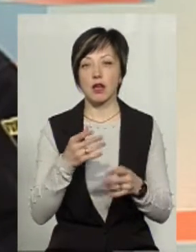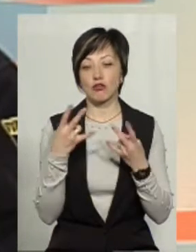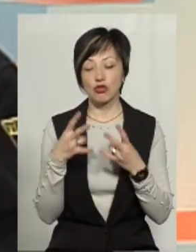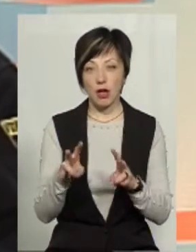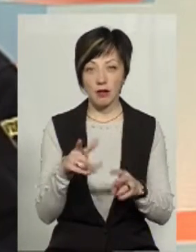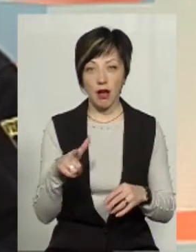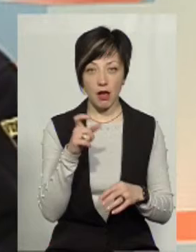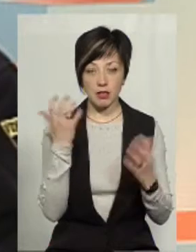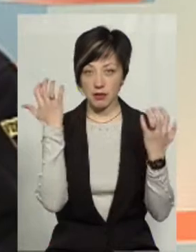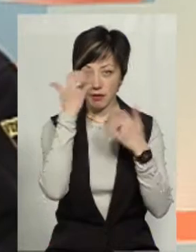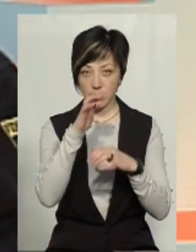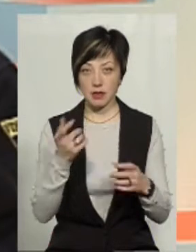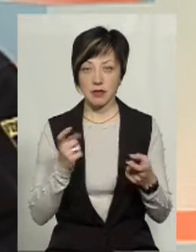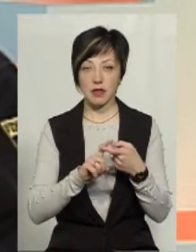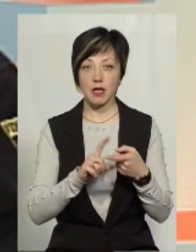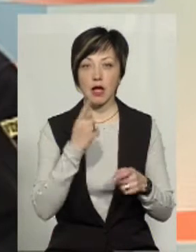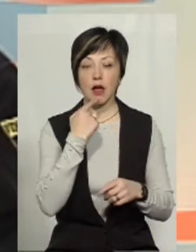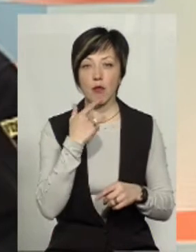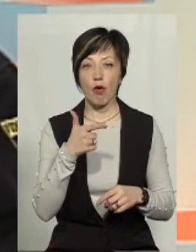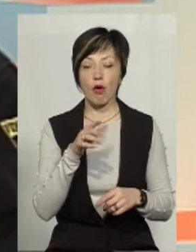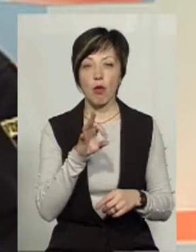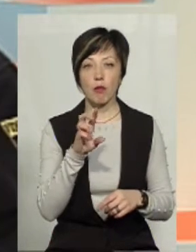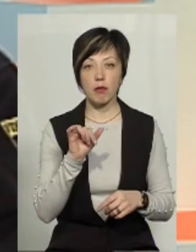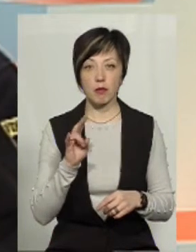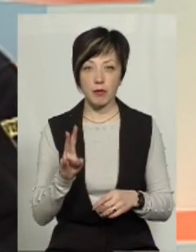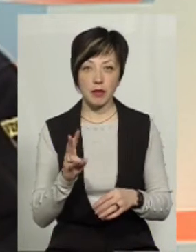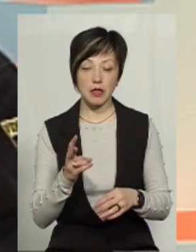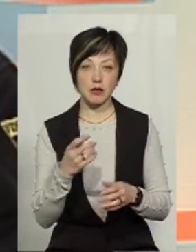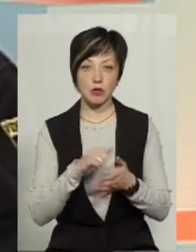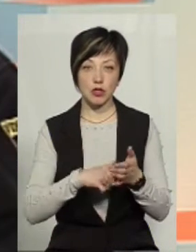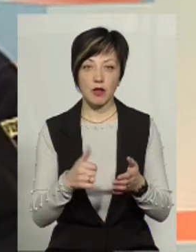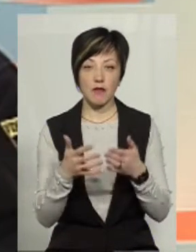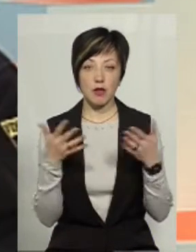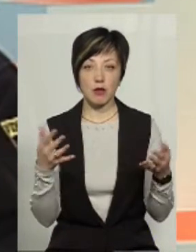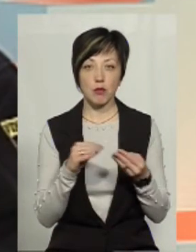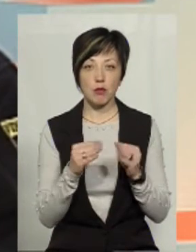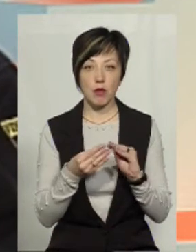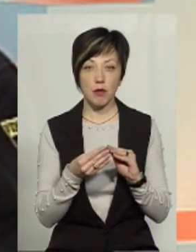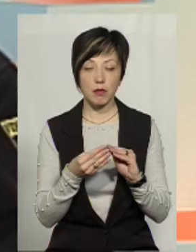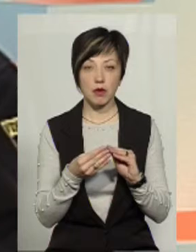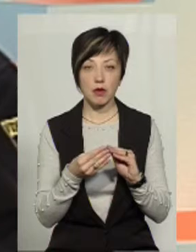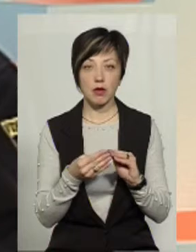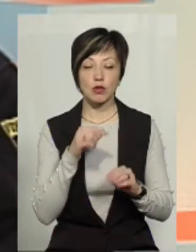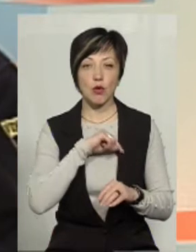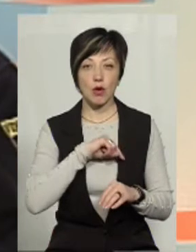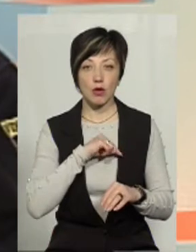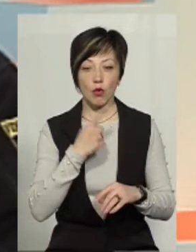який невидимий, який зв'язує гемоглобін і, зрозуміло, спричиняє великі проблеми з